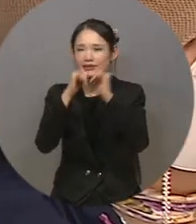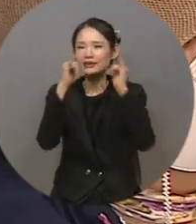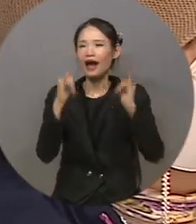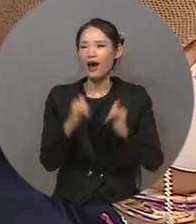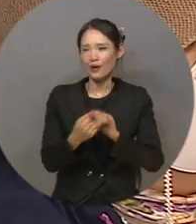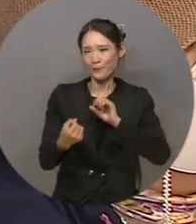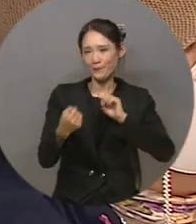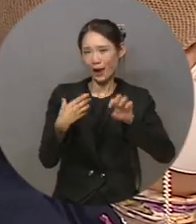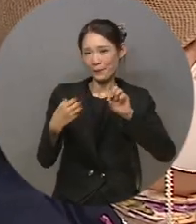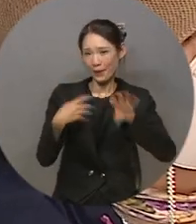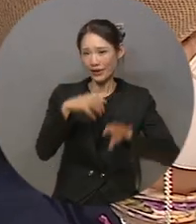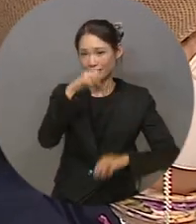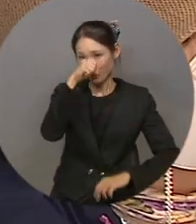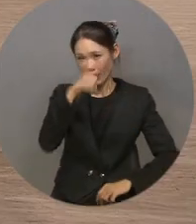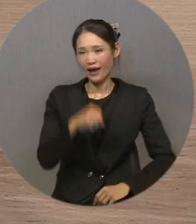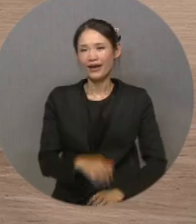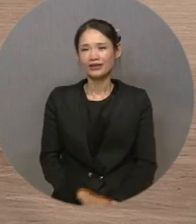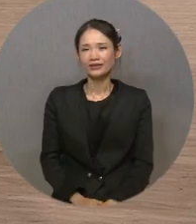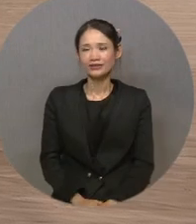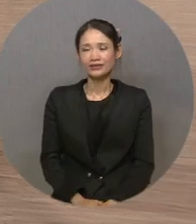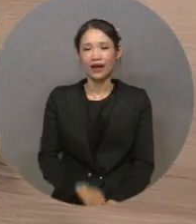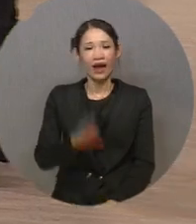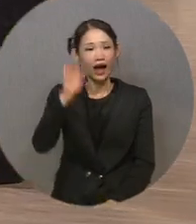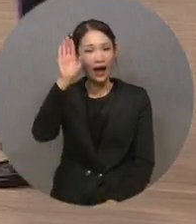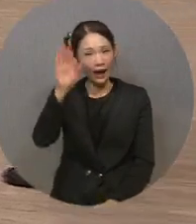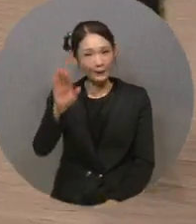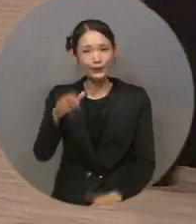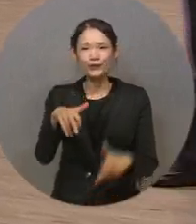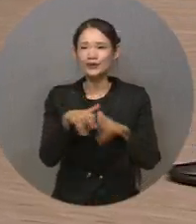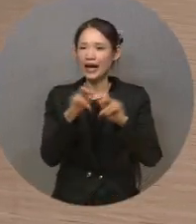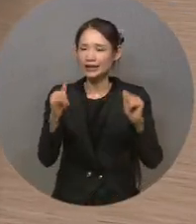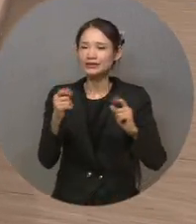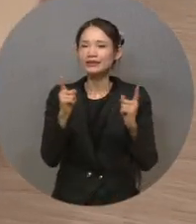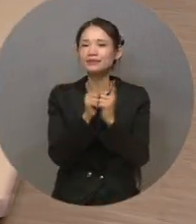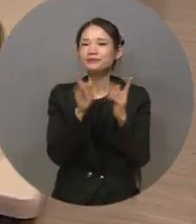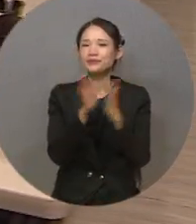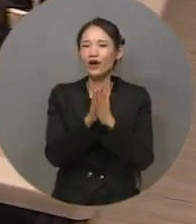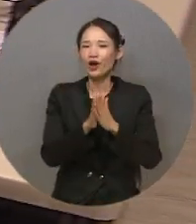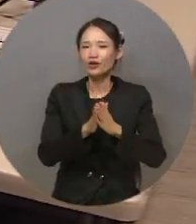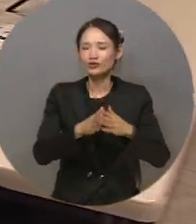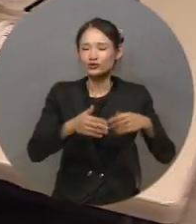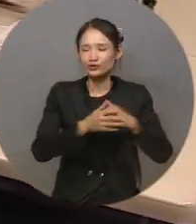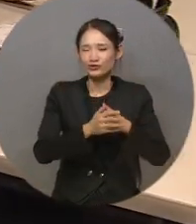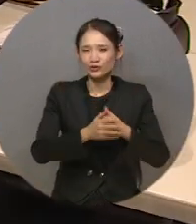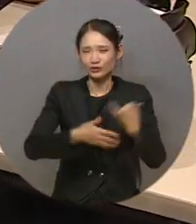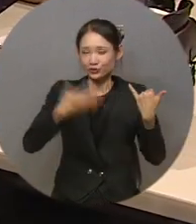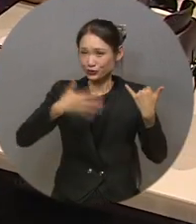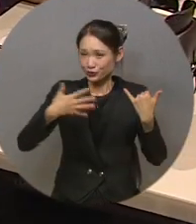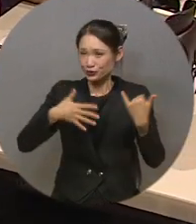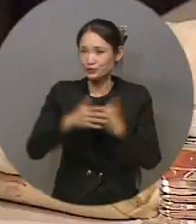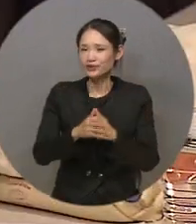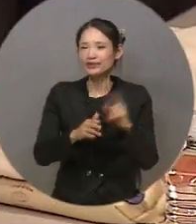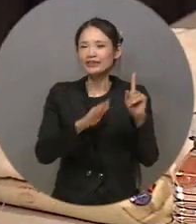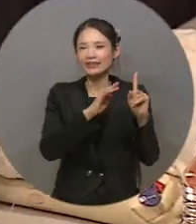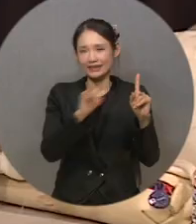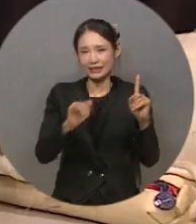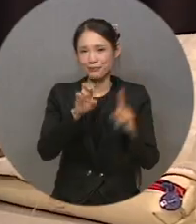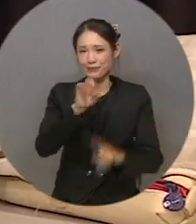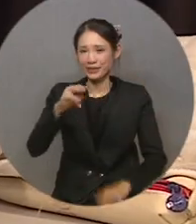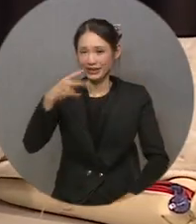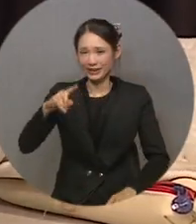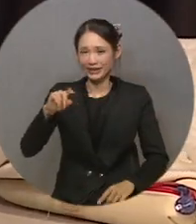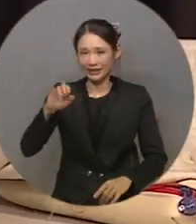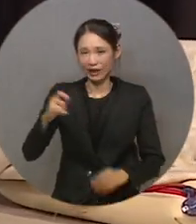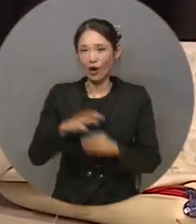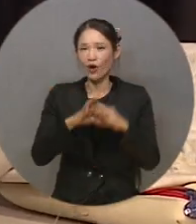반향을 불러일으켰습니다. 이제는 장애인 당사자가 유튜브 등 1인 미디어에 직접 뛰어들어 자신들의